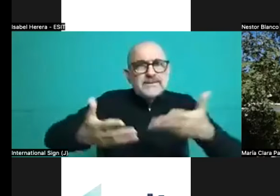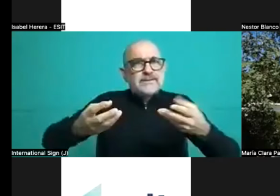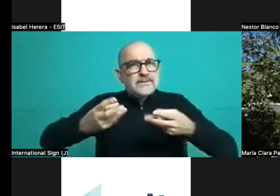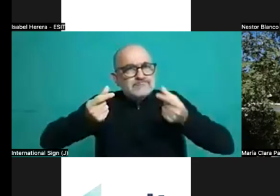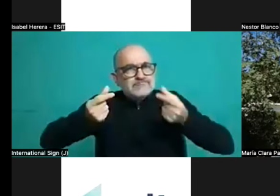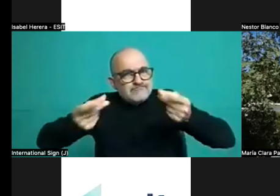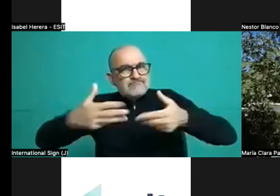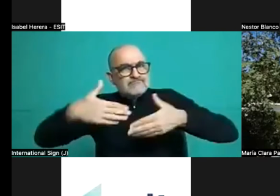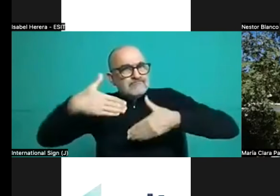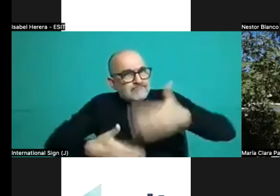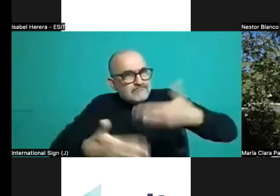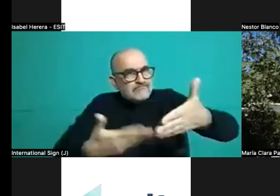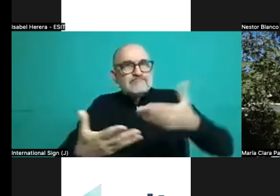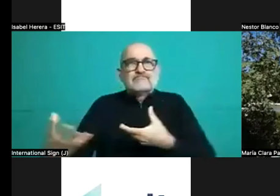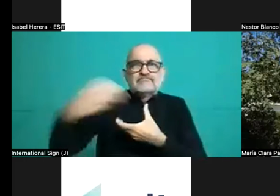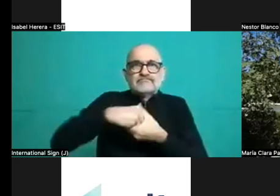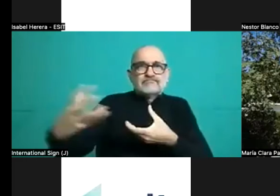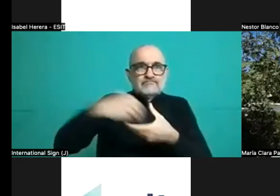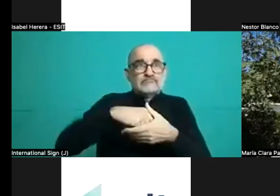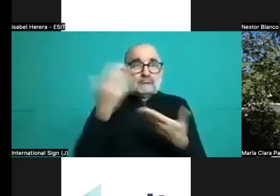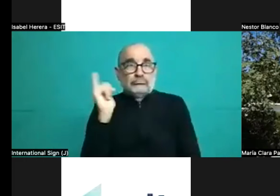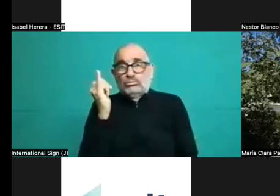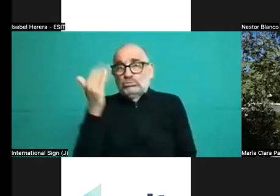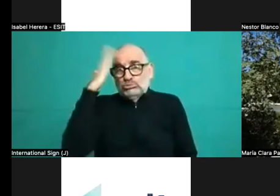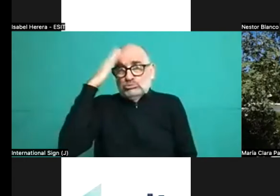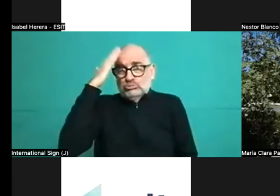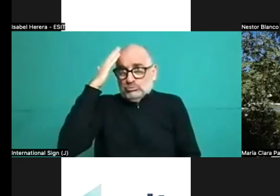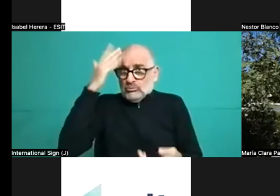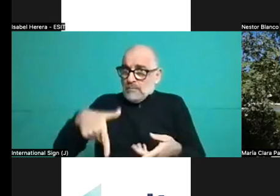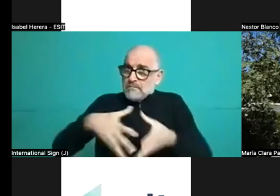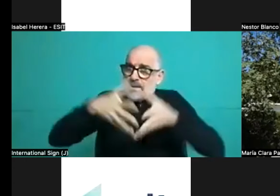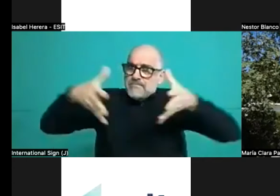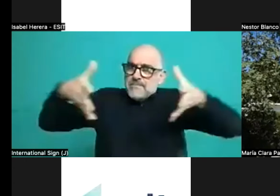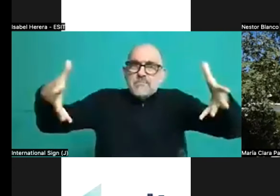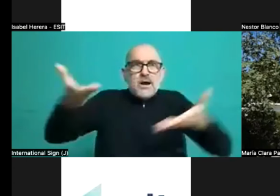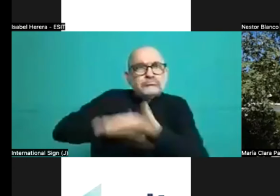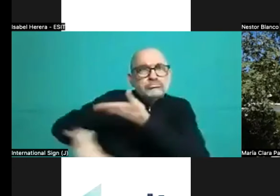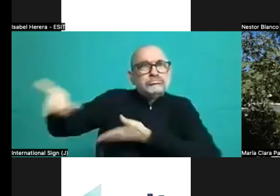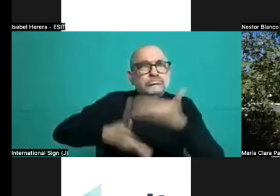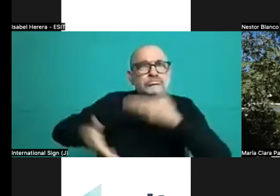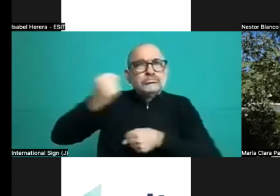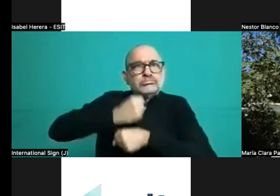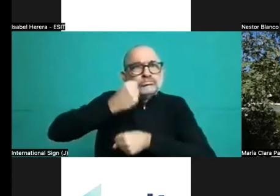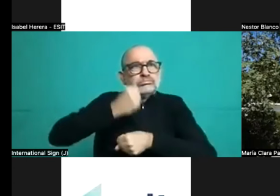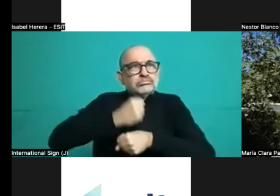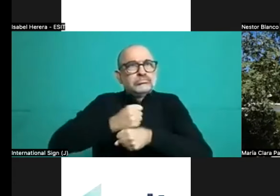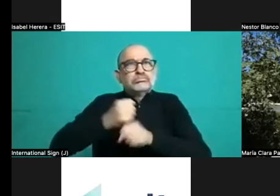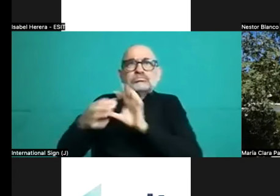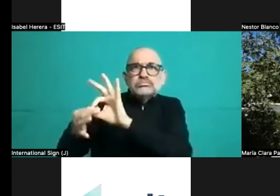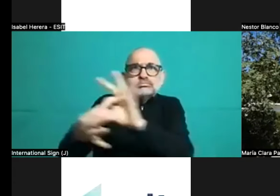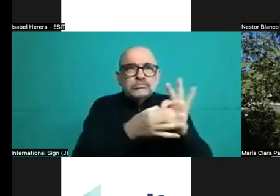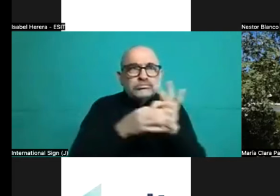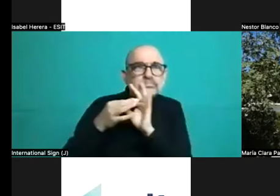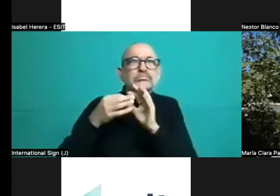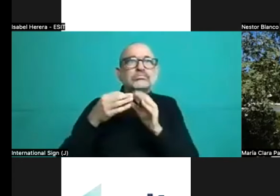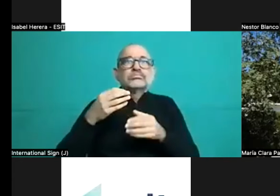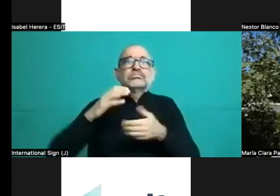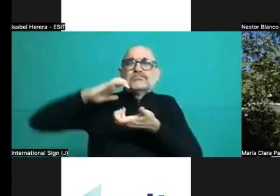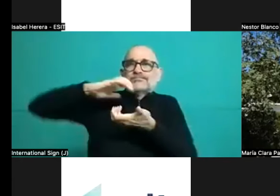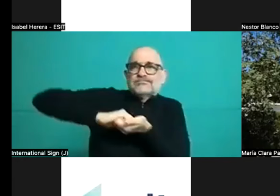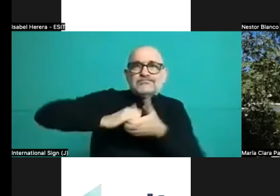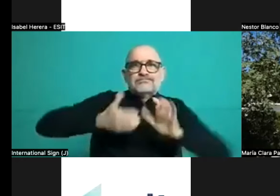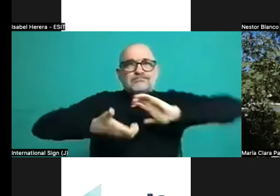pour accélérer la mise en place des changements, il faut faire tout ça. Cela doit aller de pair avec d'autres interventions